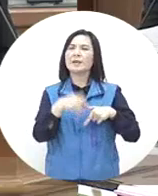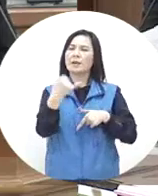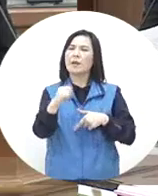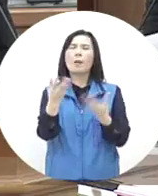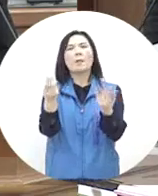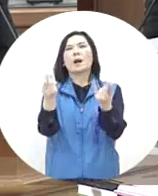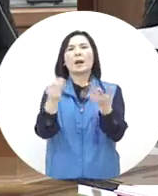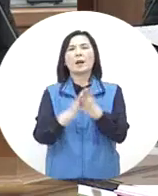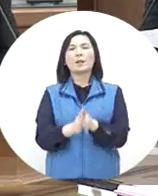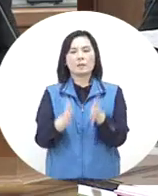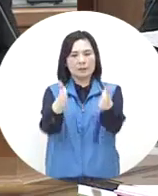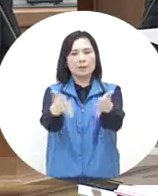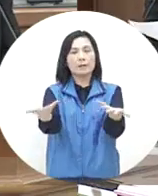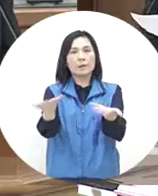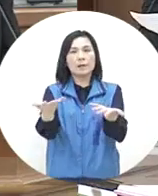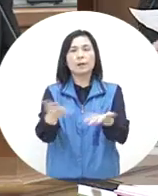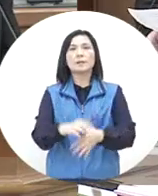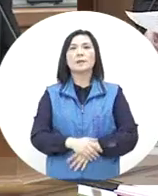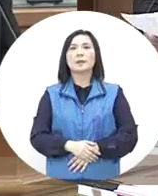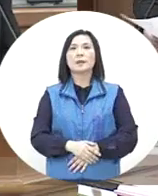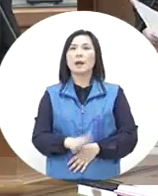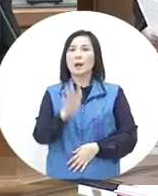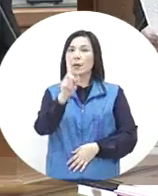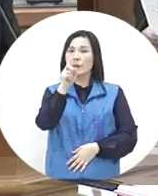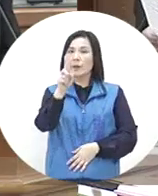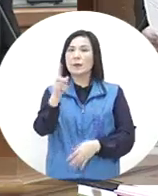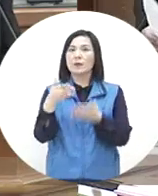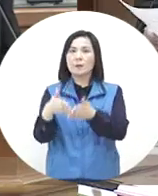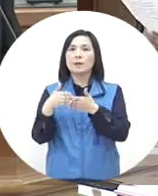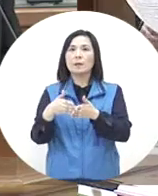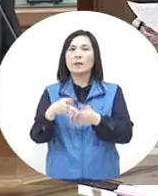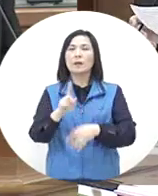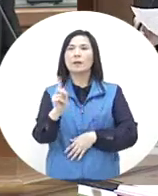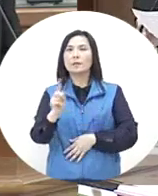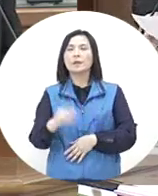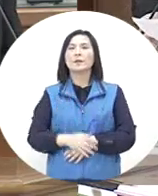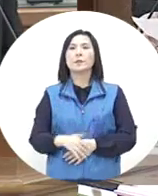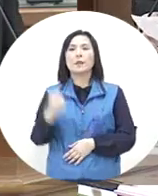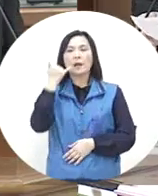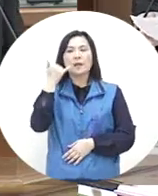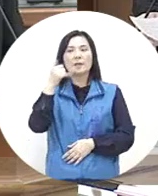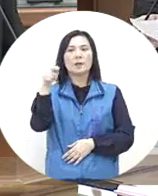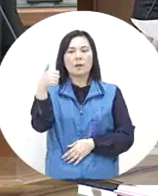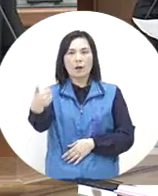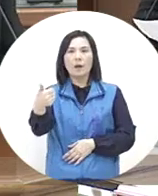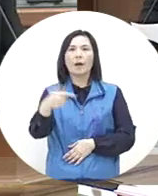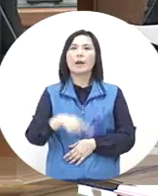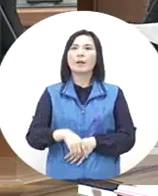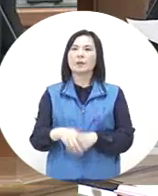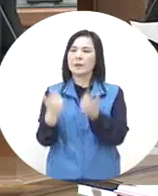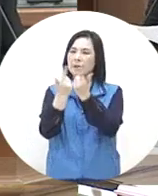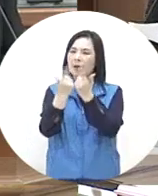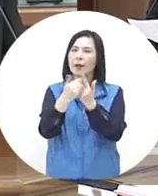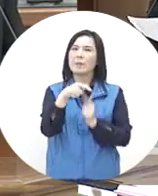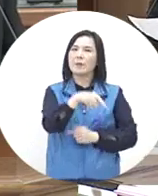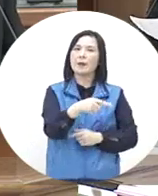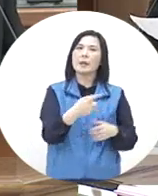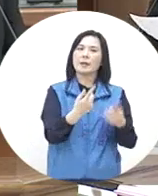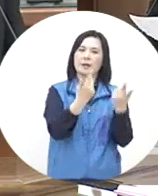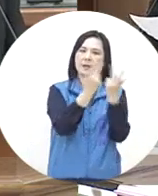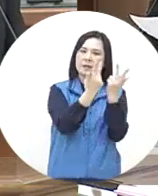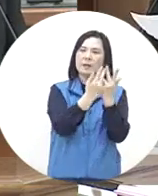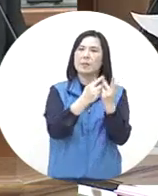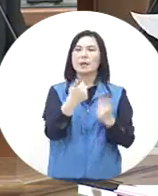但是一点上重要的讲，咱要有家人会好，新北市才会好，台北市嘛才会好，所以咱三个拢爱